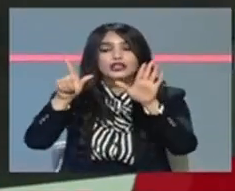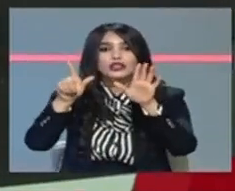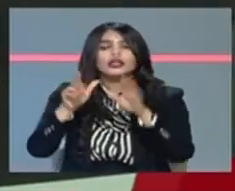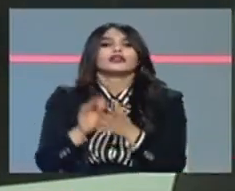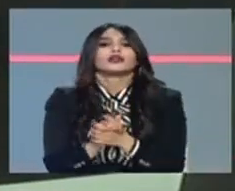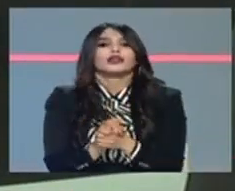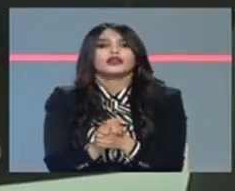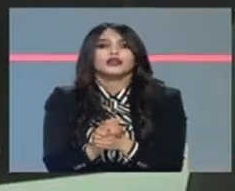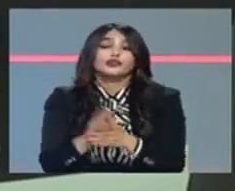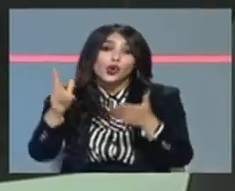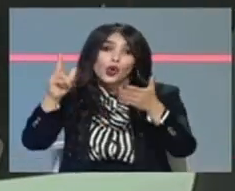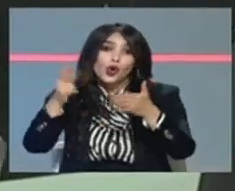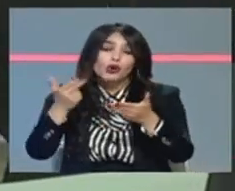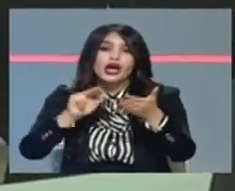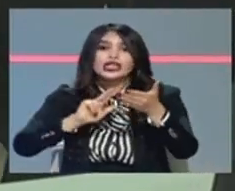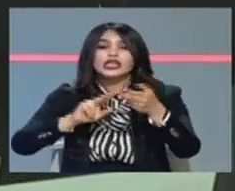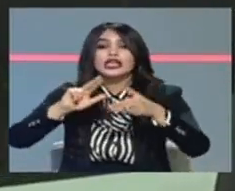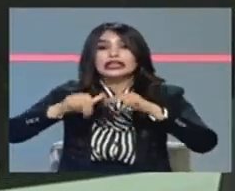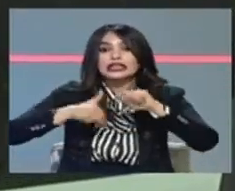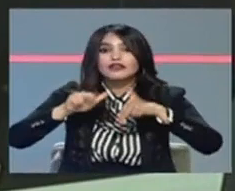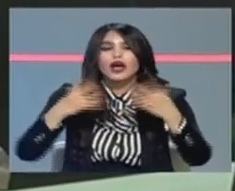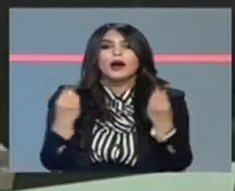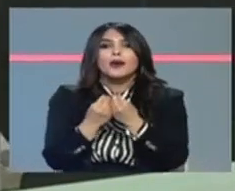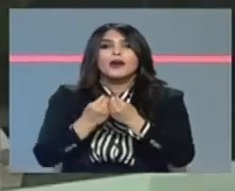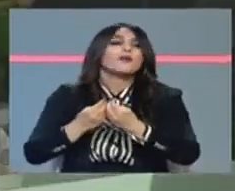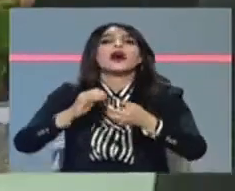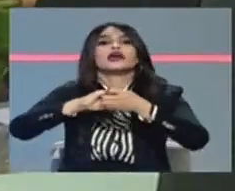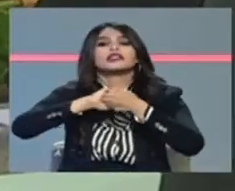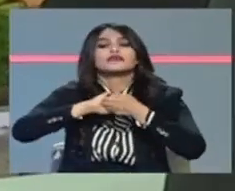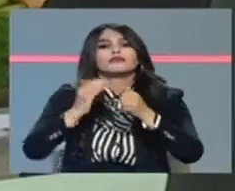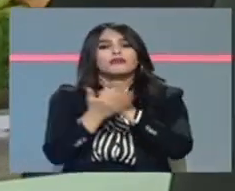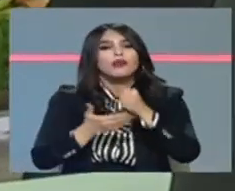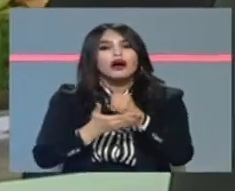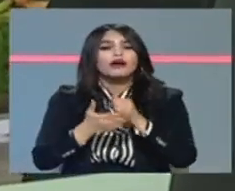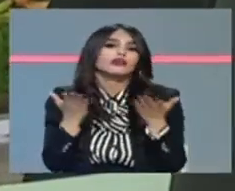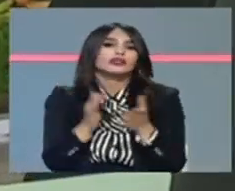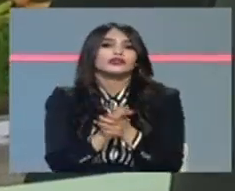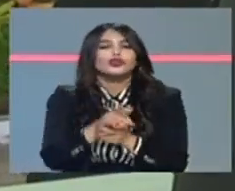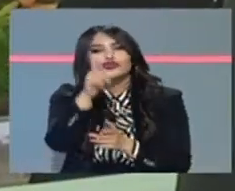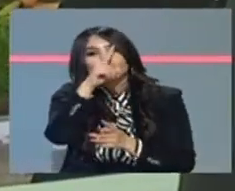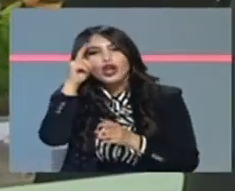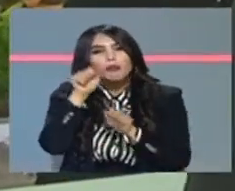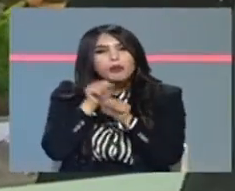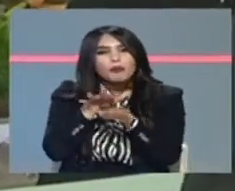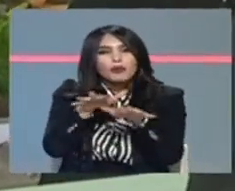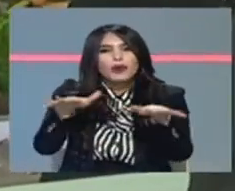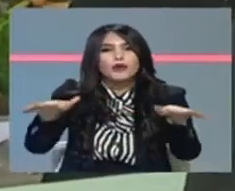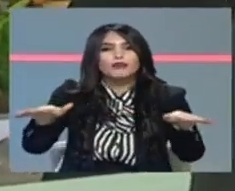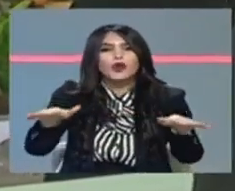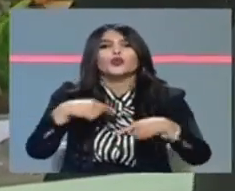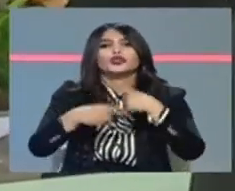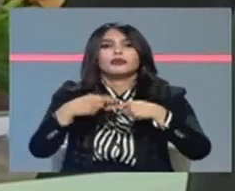بالتوافق مع اتفاقية مع الاتحاد الفلاحين، نتمنى أنها تتعمم، نتمنى أنها تدوم